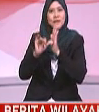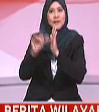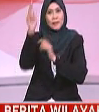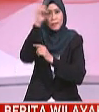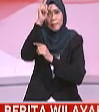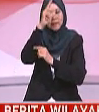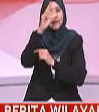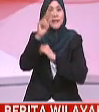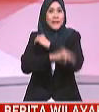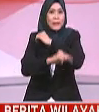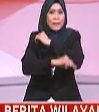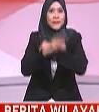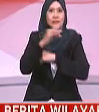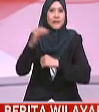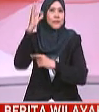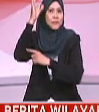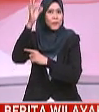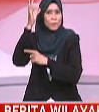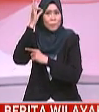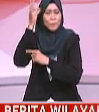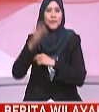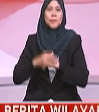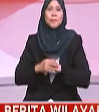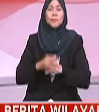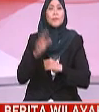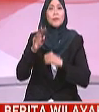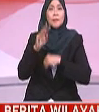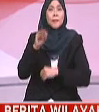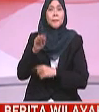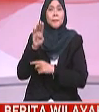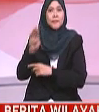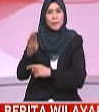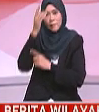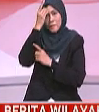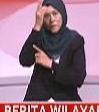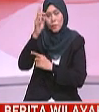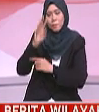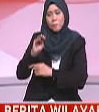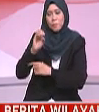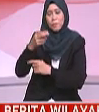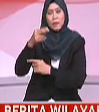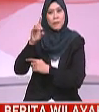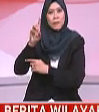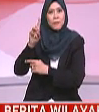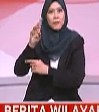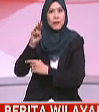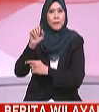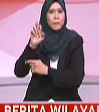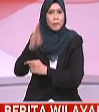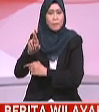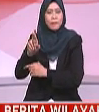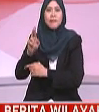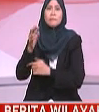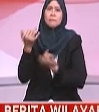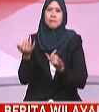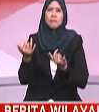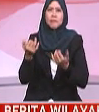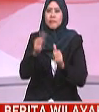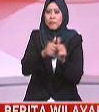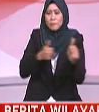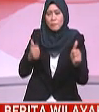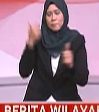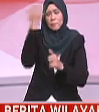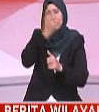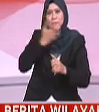juga persekutuan. Keperluan itu akui Timbalan Menteri Besar Datuk Muhammad Amar Nik Abdullah bagi mengelakkan kekeliruan